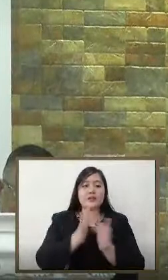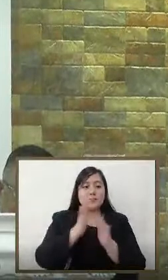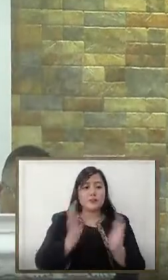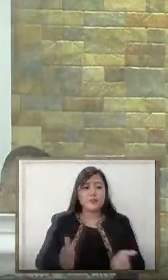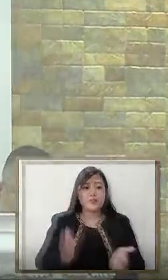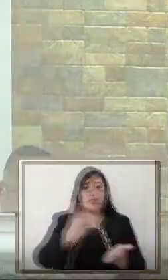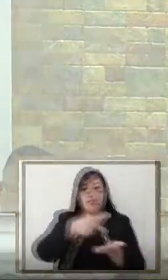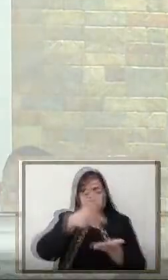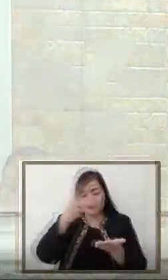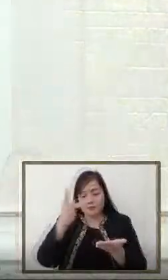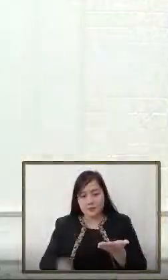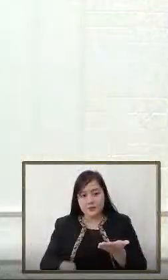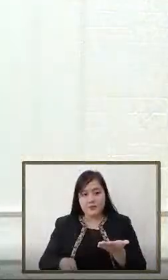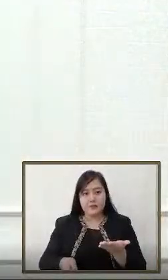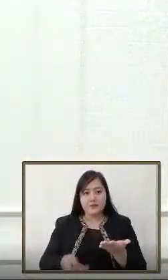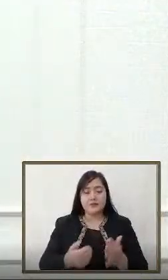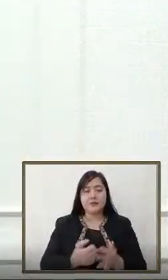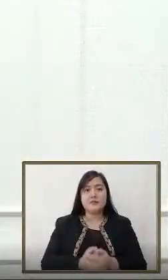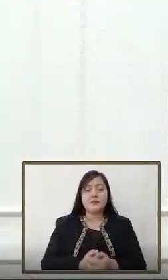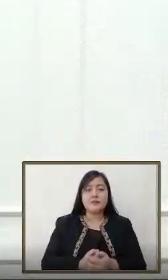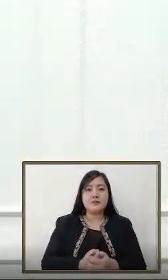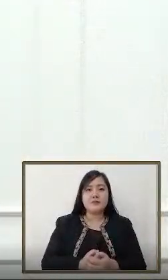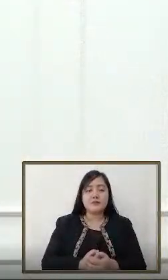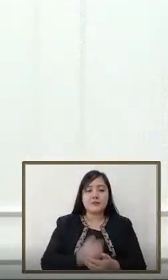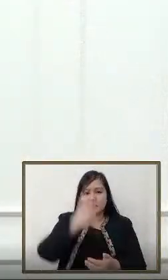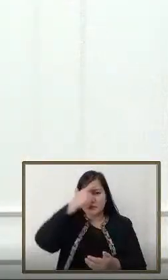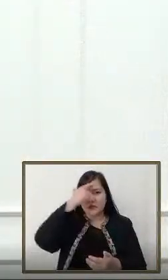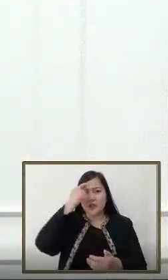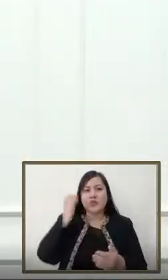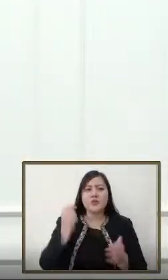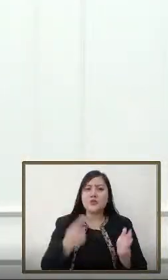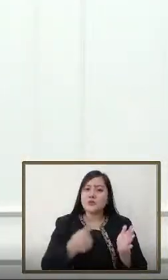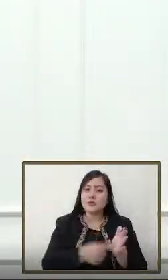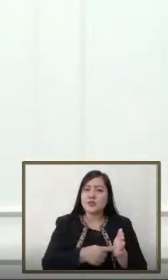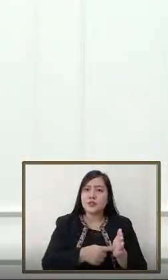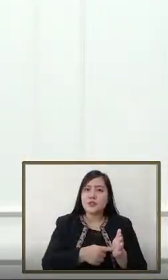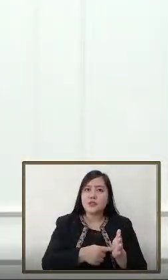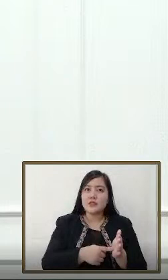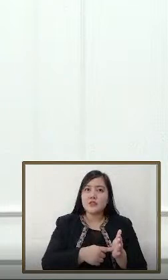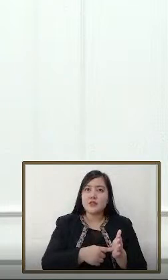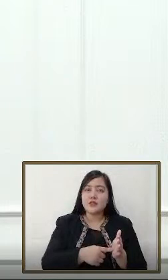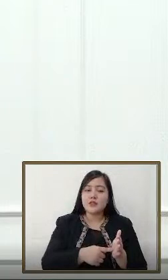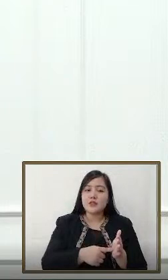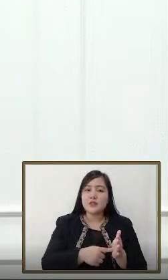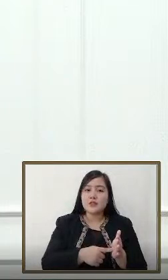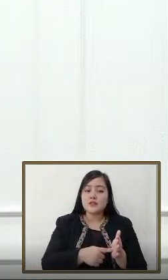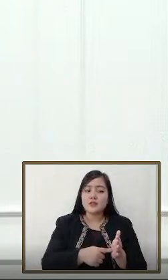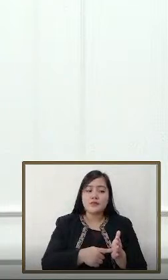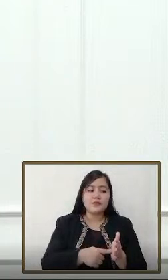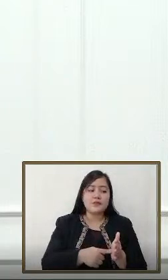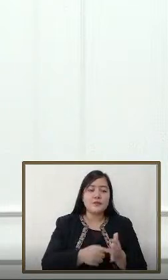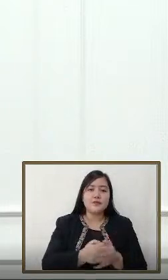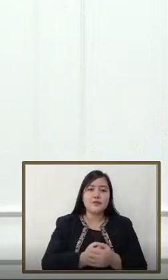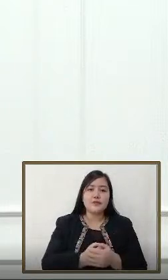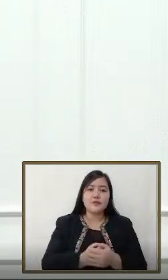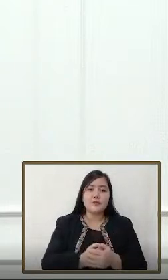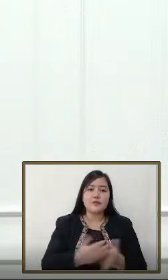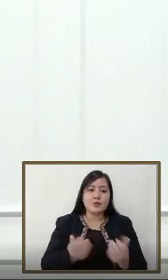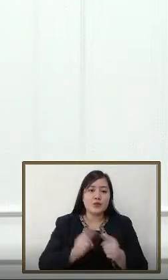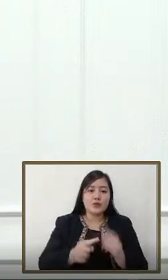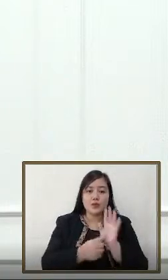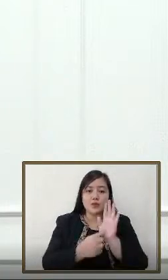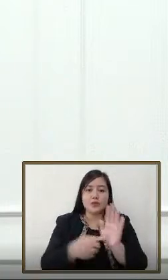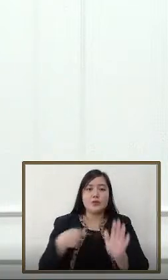Kristiyano? Because ito na yung point na gustong iparating sa atin na maraming Kristiyano